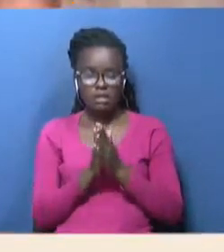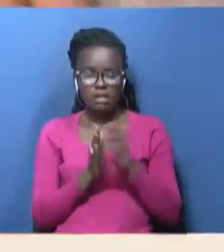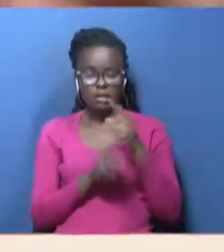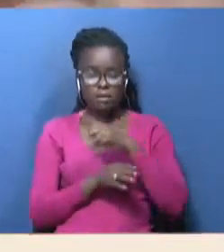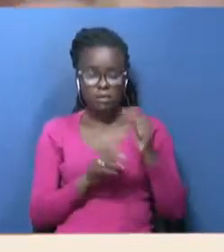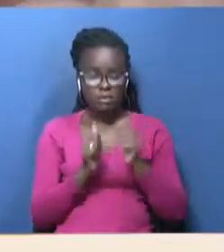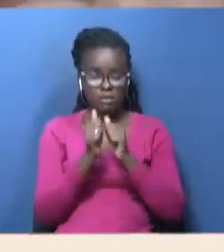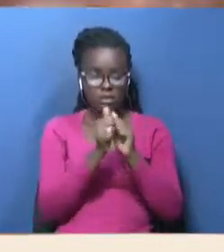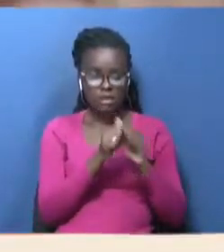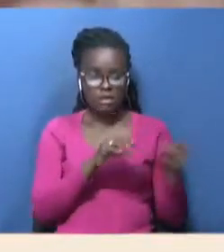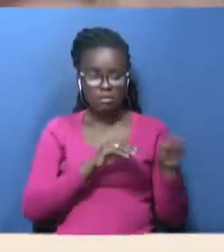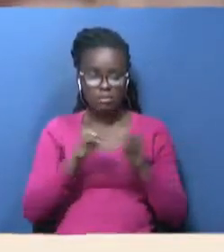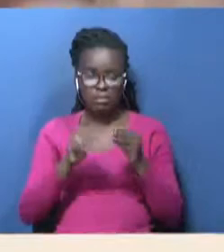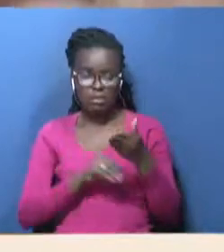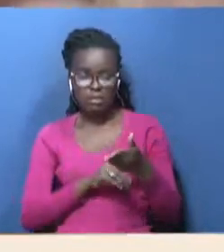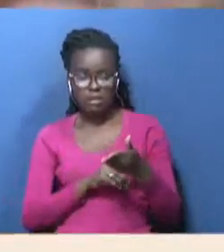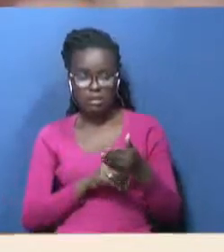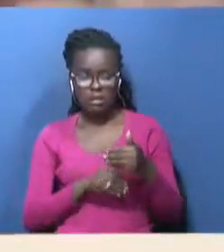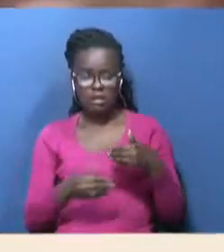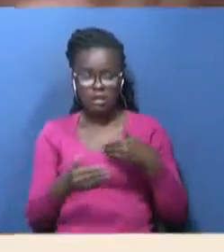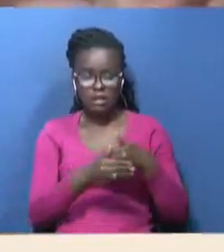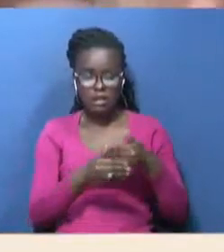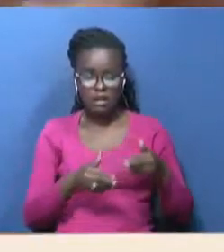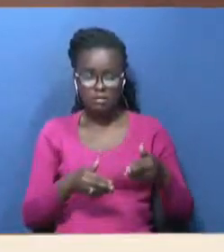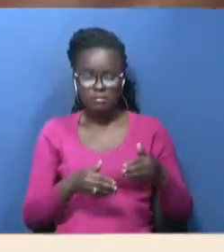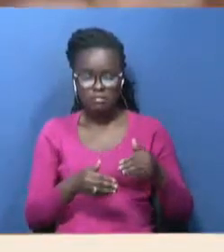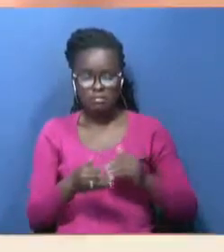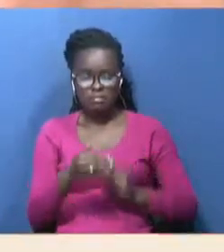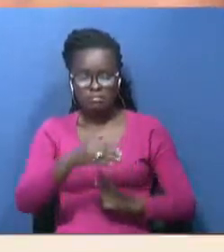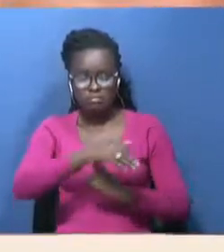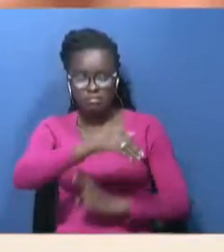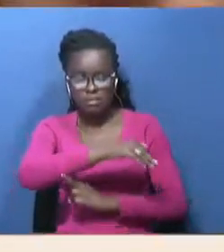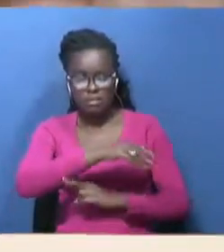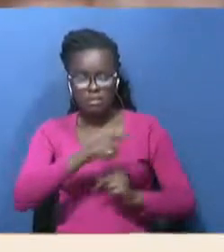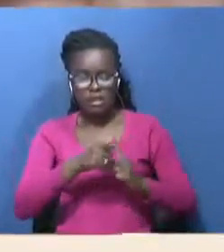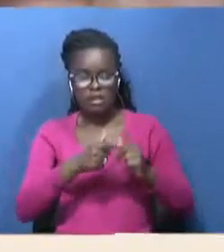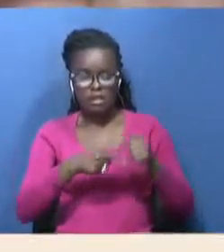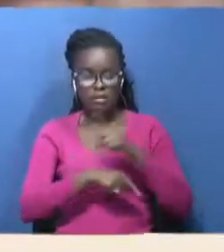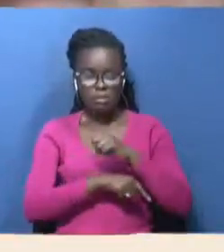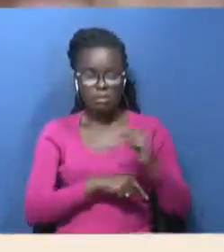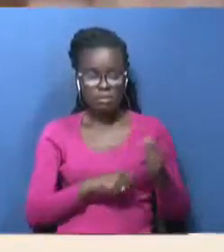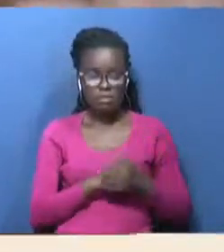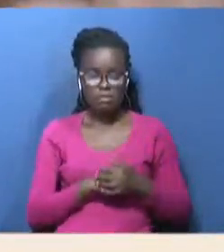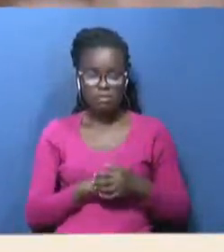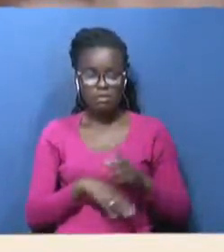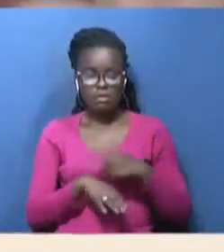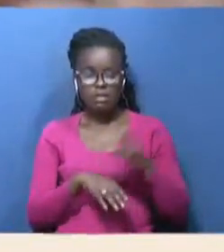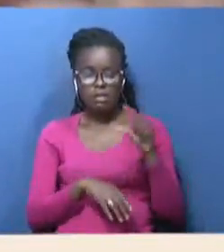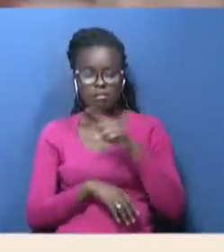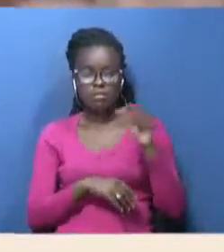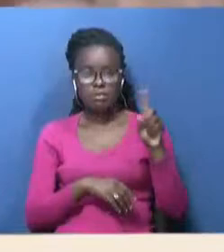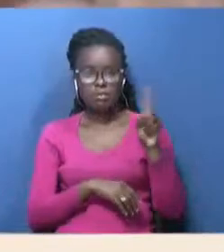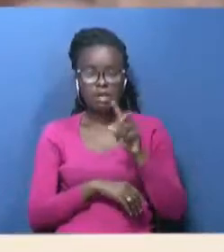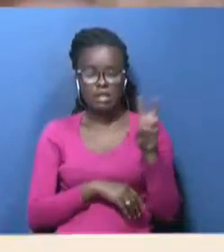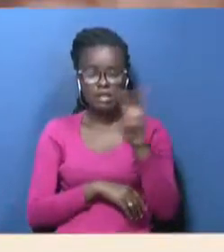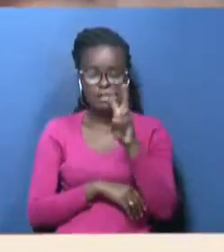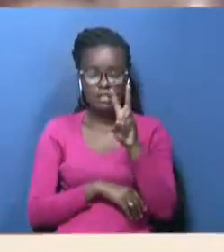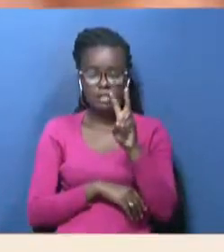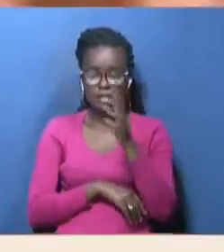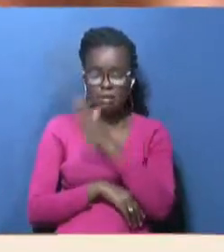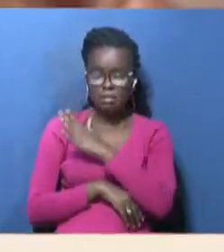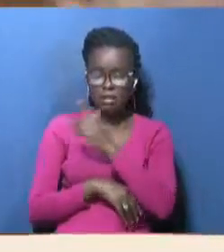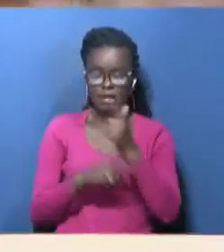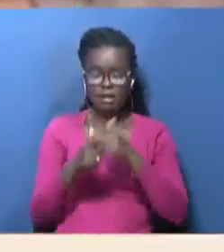Nikawasindikiza nikawapeleka pale kwa mtu, wakaenda. Walipoenda mmoja akaangalia nyuma